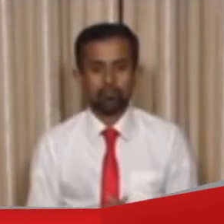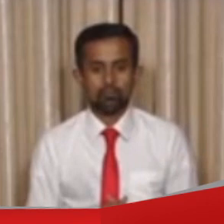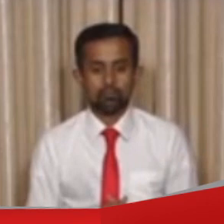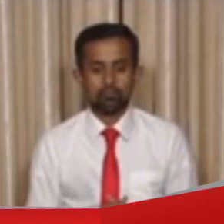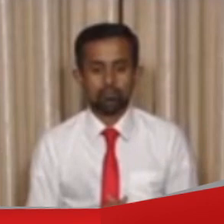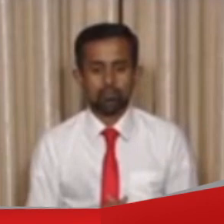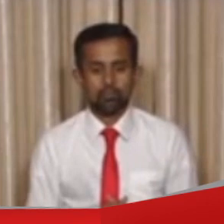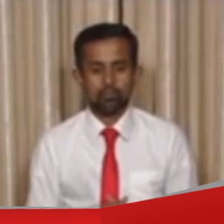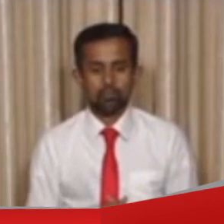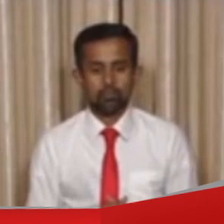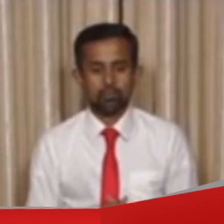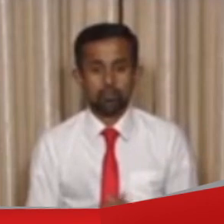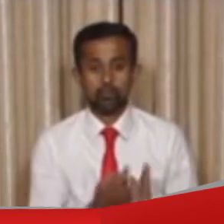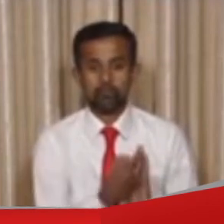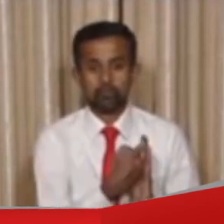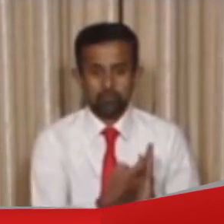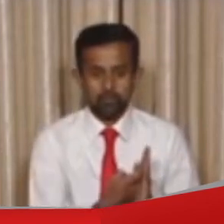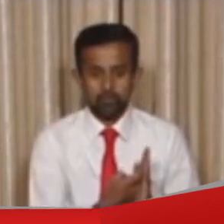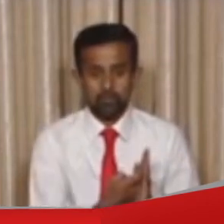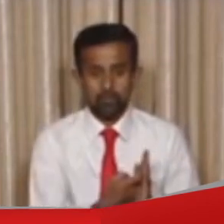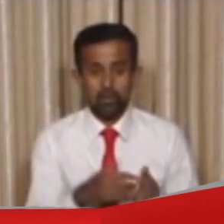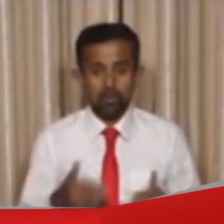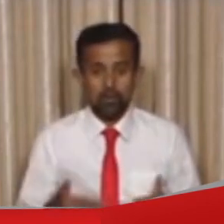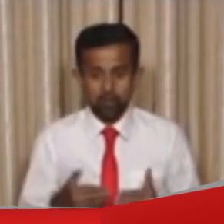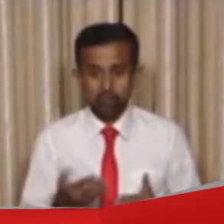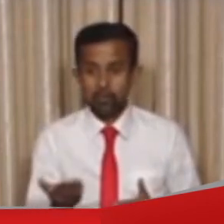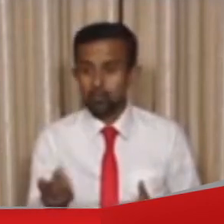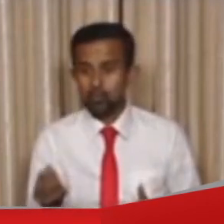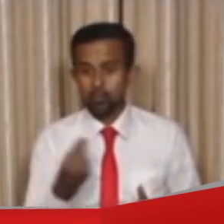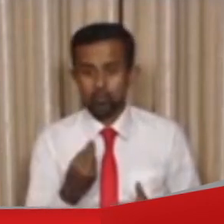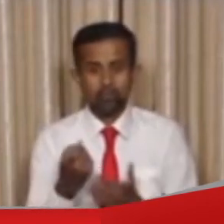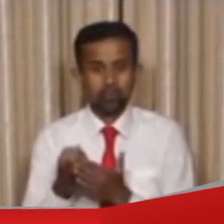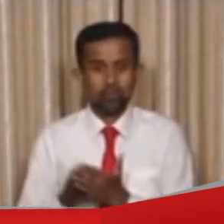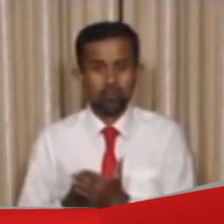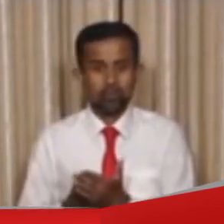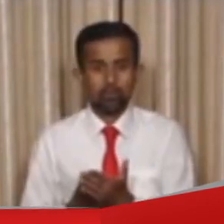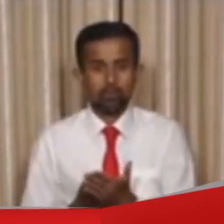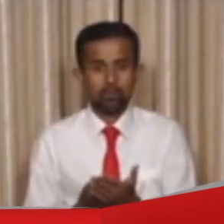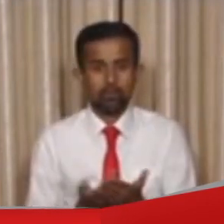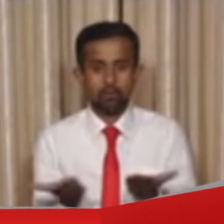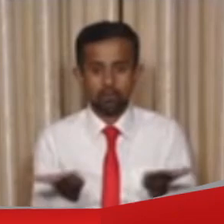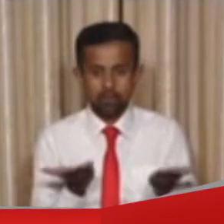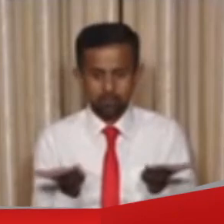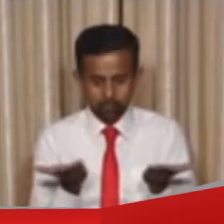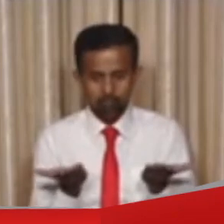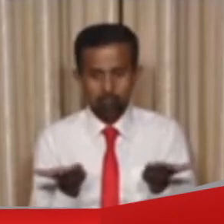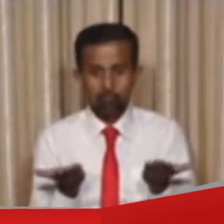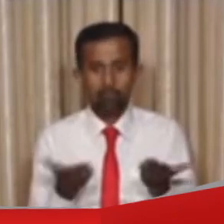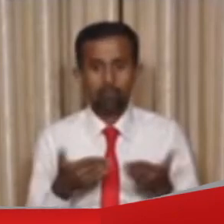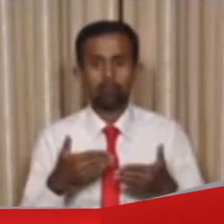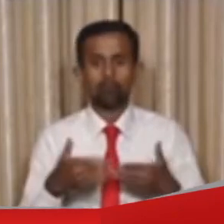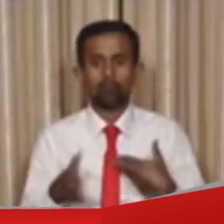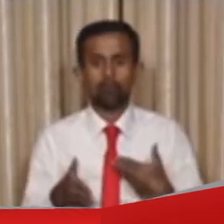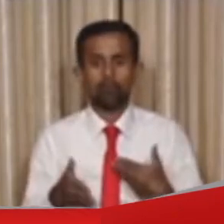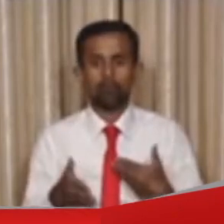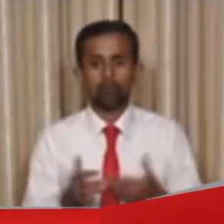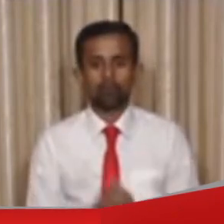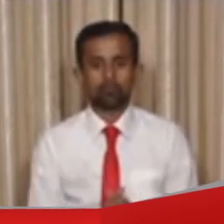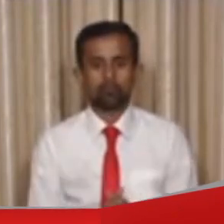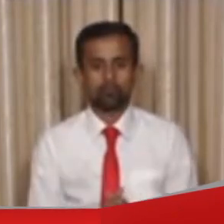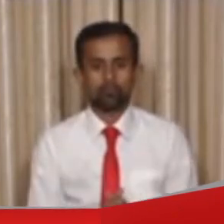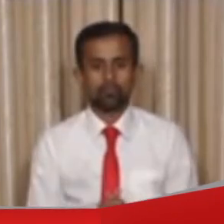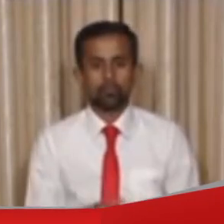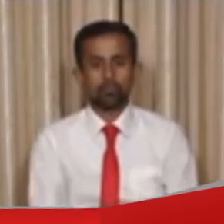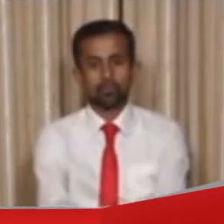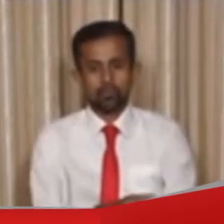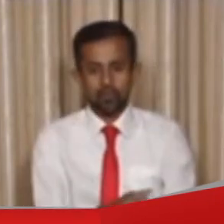අපිට ඒවා නිර්දේශයි අද ඉදිරිපත් කරපු නිර්දේශ අතර විශාල පරතරයක් තියෙනවා. ගරු